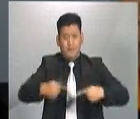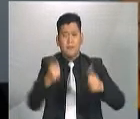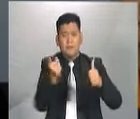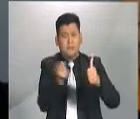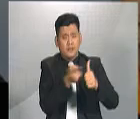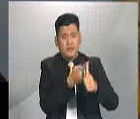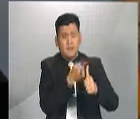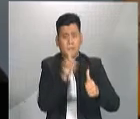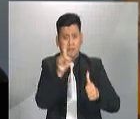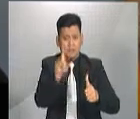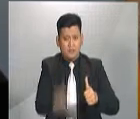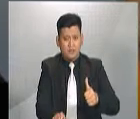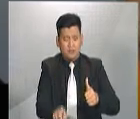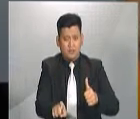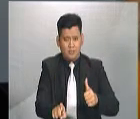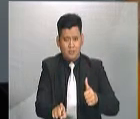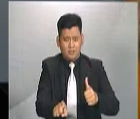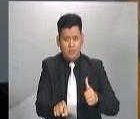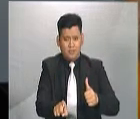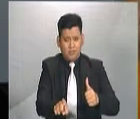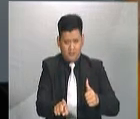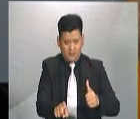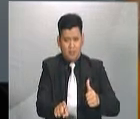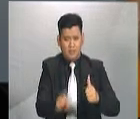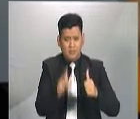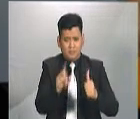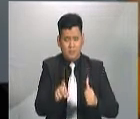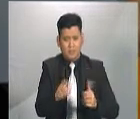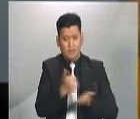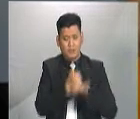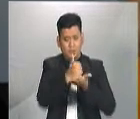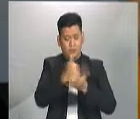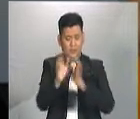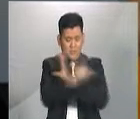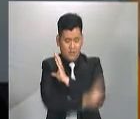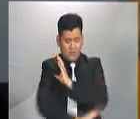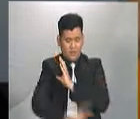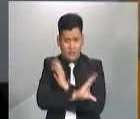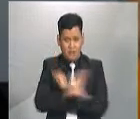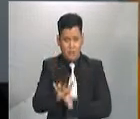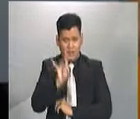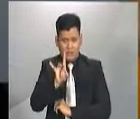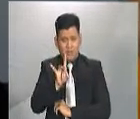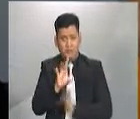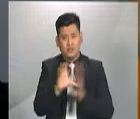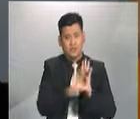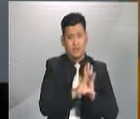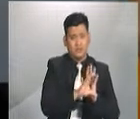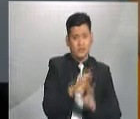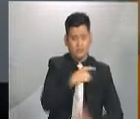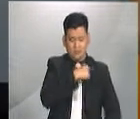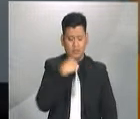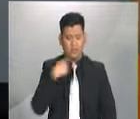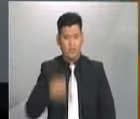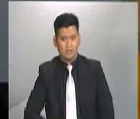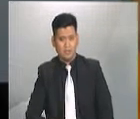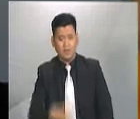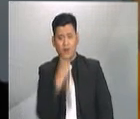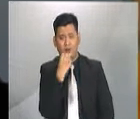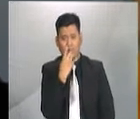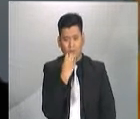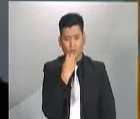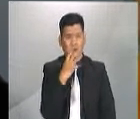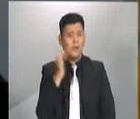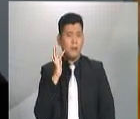sepatutnya dihostkan oleh negara-negara tertentu a khususnya chinalah China Hong Kong Makau dan sebagainya yang terpaksa